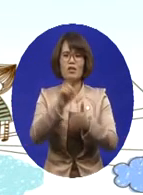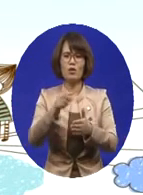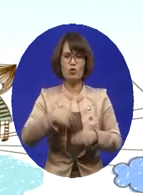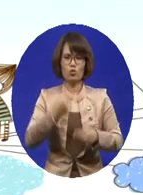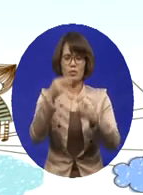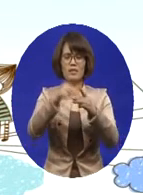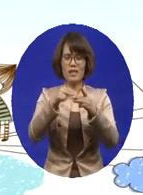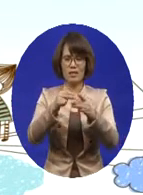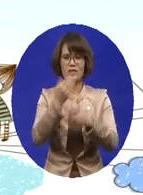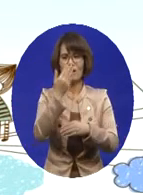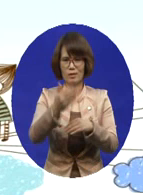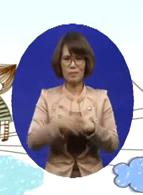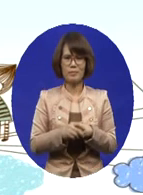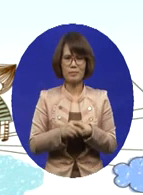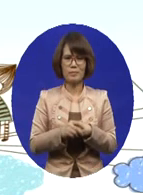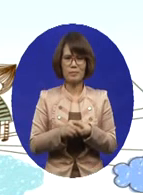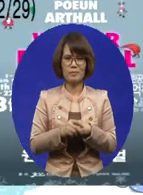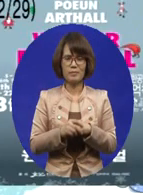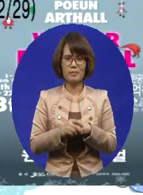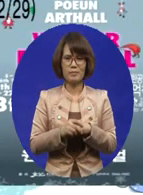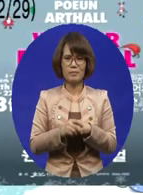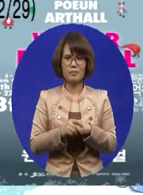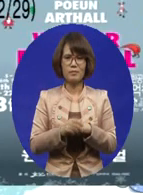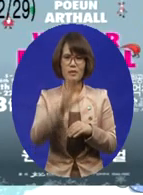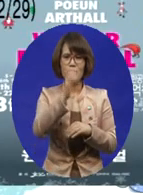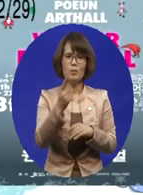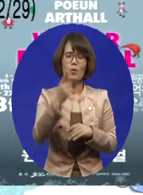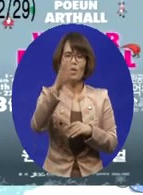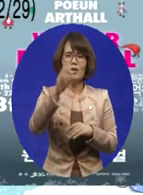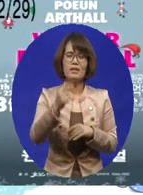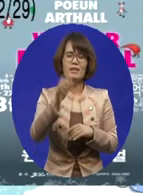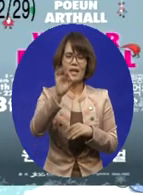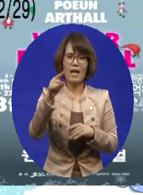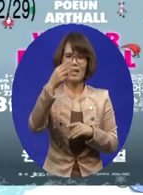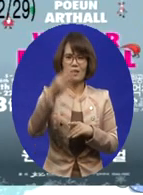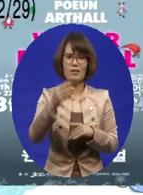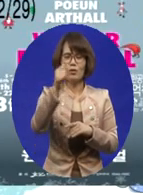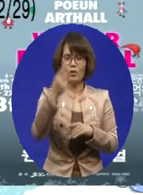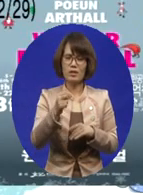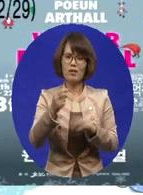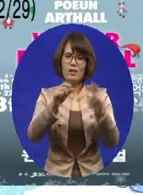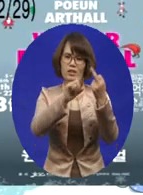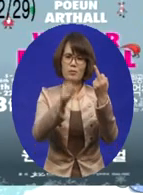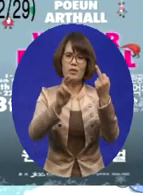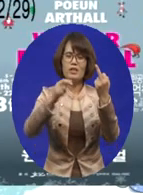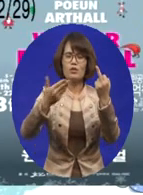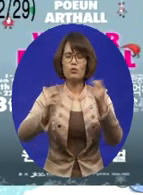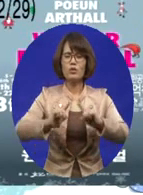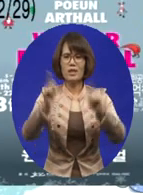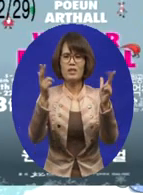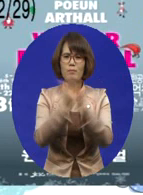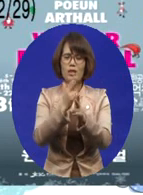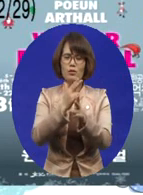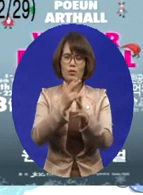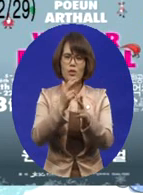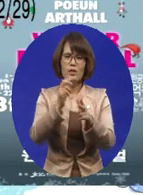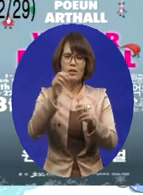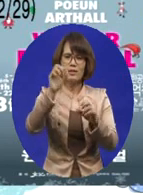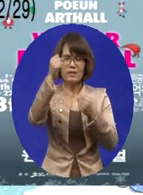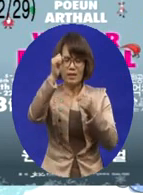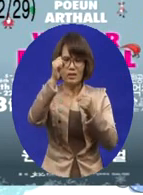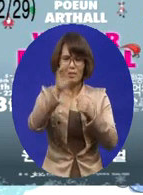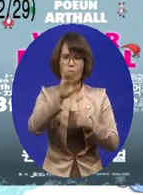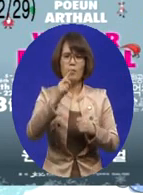읍면동 주민센터에서 할 수 있습니다. 고운 아트홀에서는 12월 29일까지 매주 재즈, 합창,